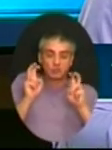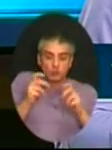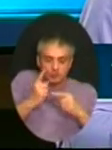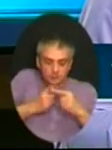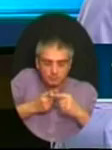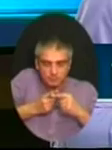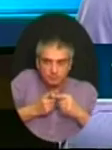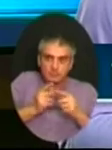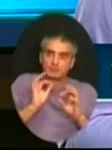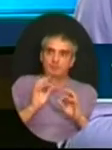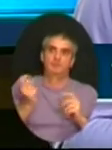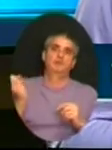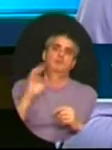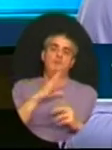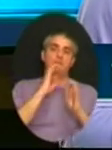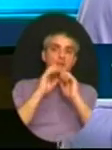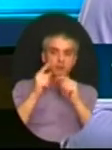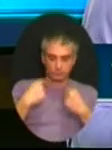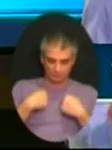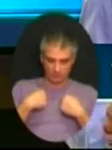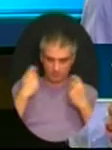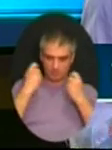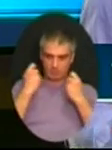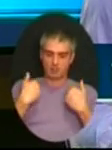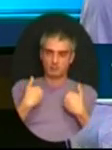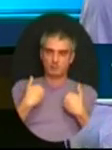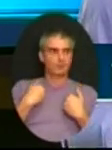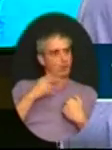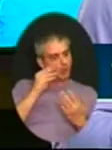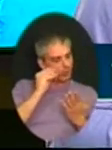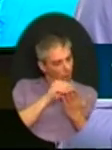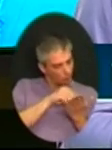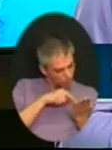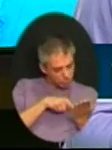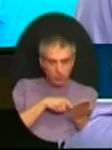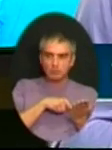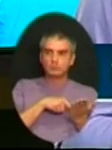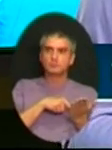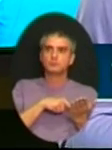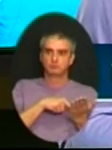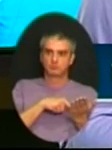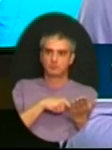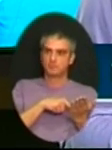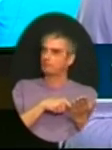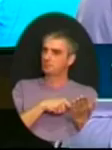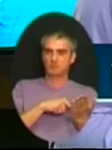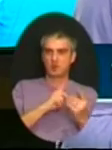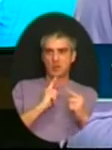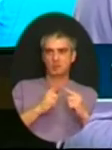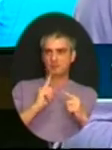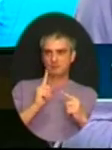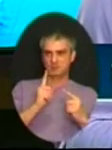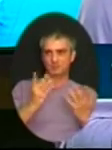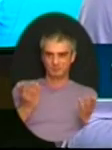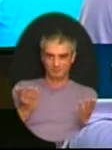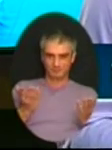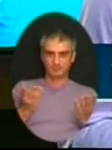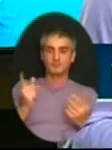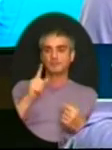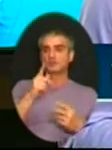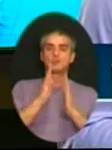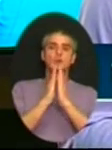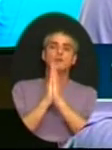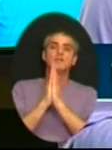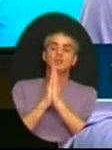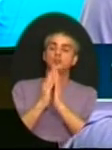אחד לאחד כביכול שמגיעים לתקשורת, ואני בהלם הולך לפרוטוקול, רואה שהדברים לוקח. נקודה אחרונה, הוא